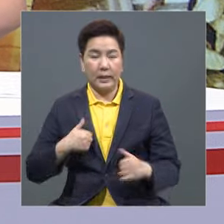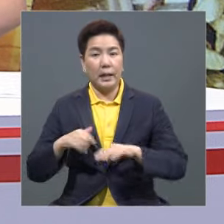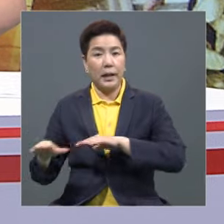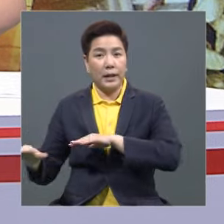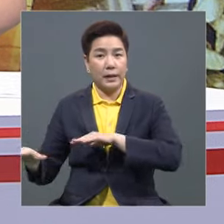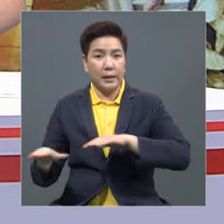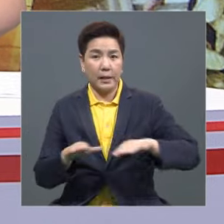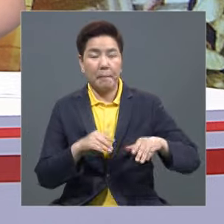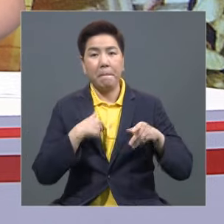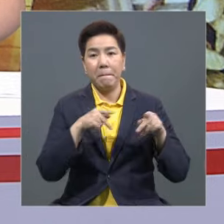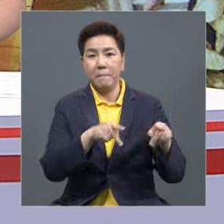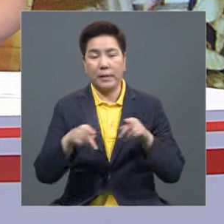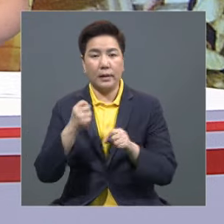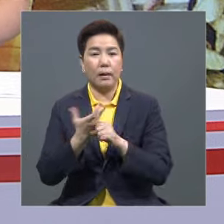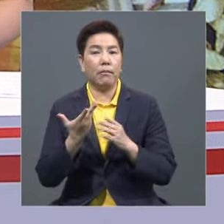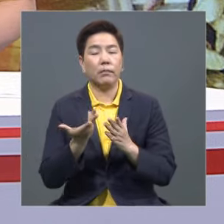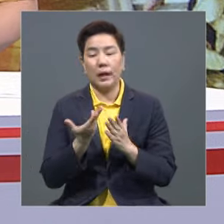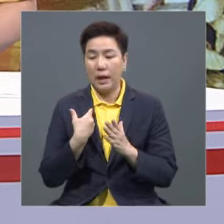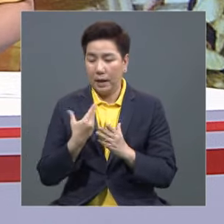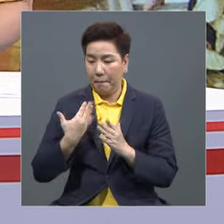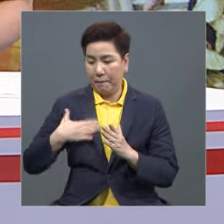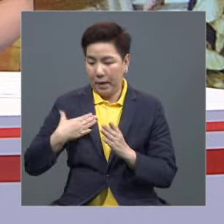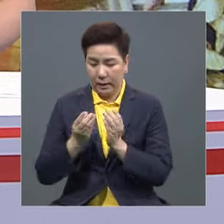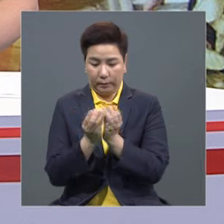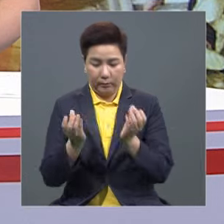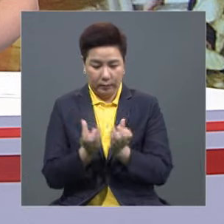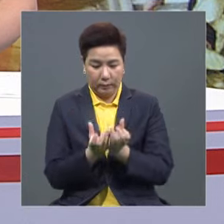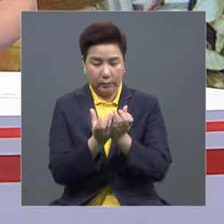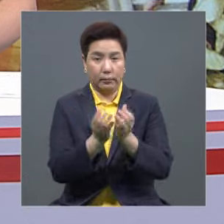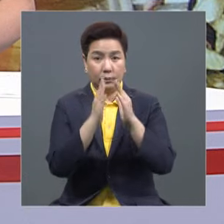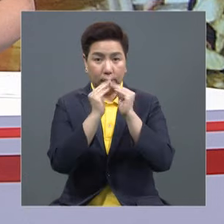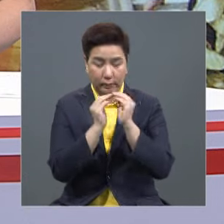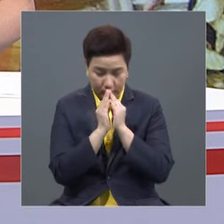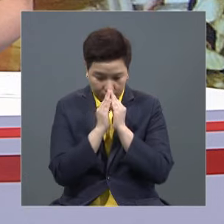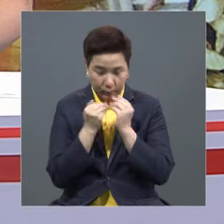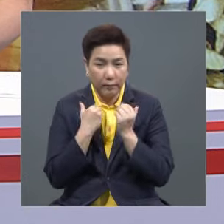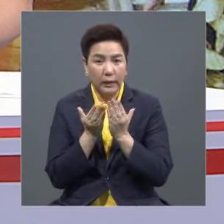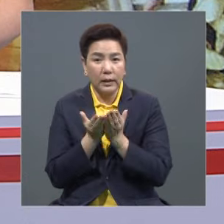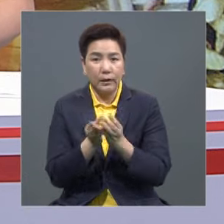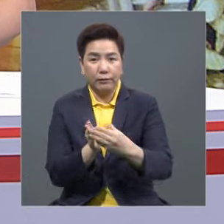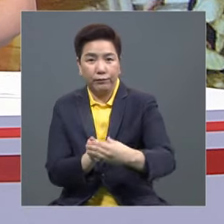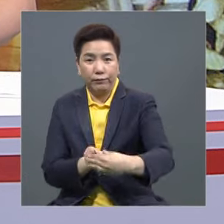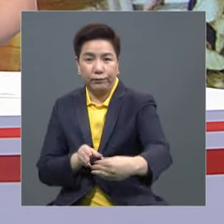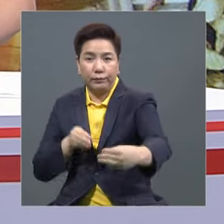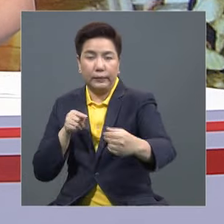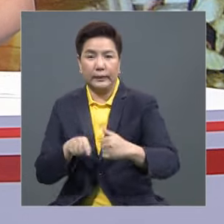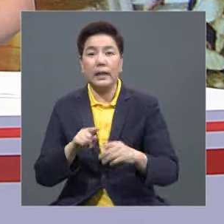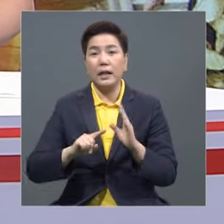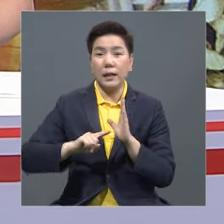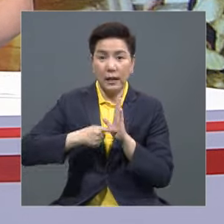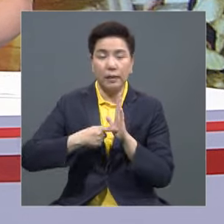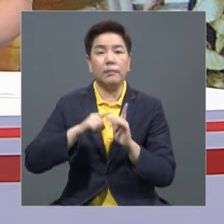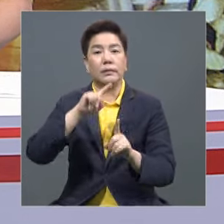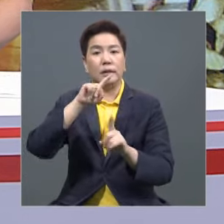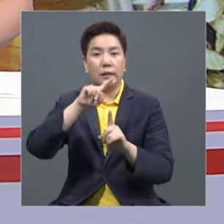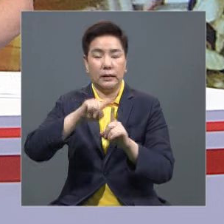ราชพิธีทรงบำเพ็ญพระราชกุศลถวายผ้าพระกฐินโดยขบวนพระยุหยาตราทางชลมากจะมีขึ้นครับในวัน